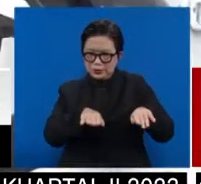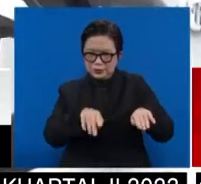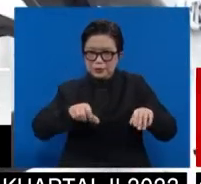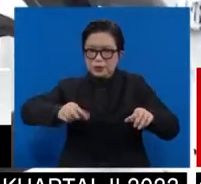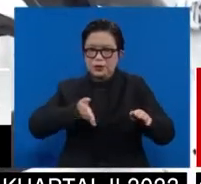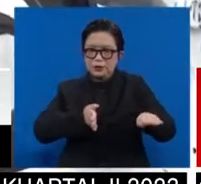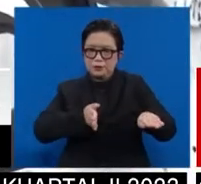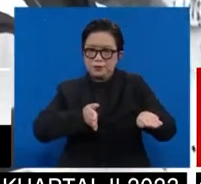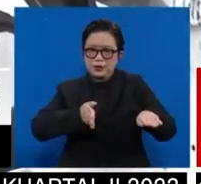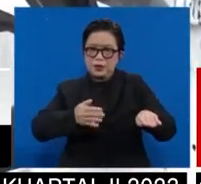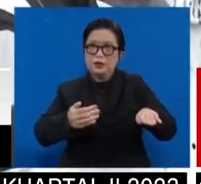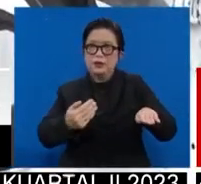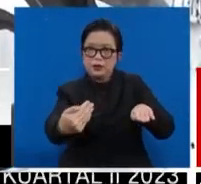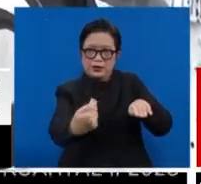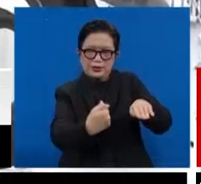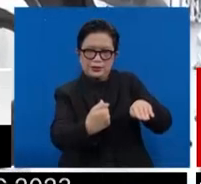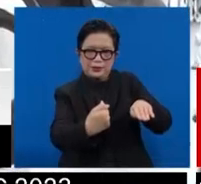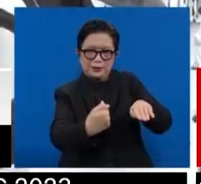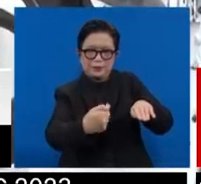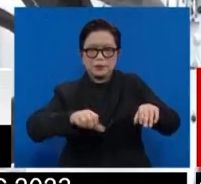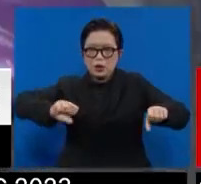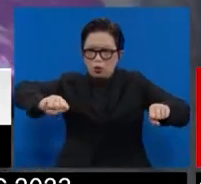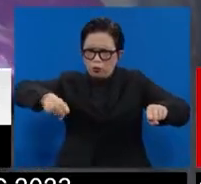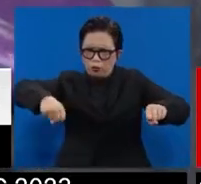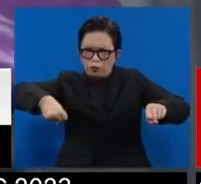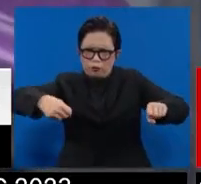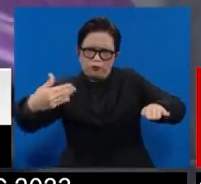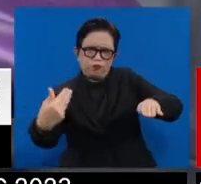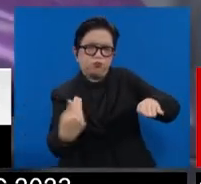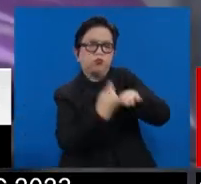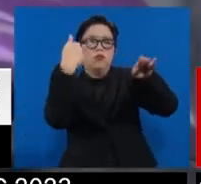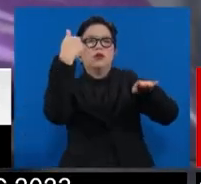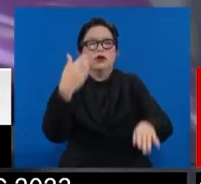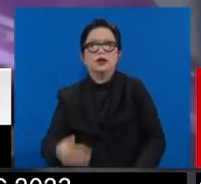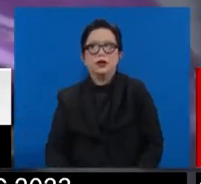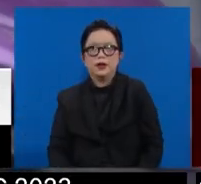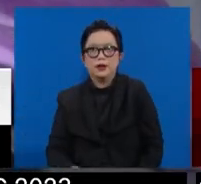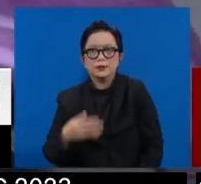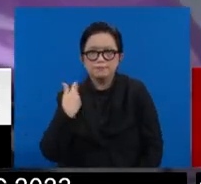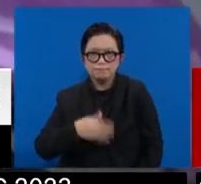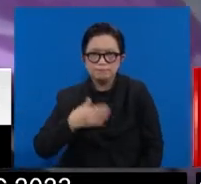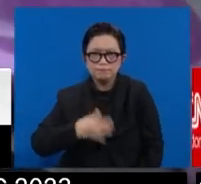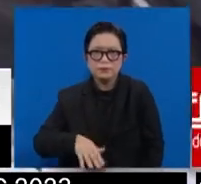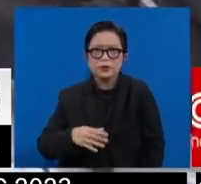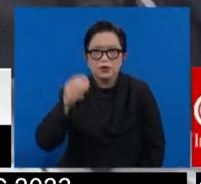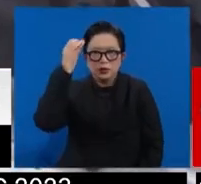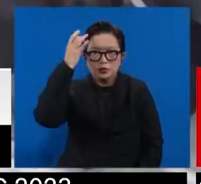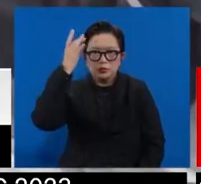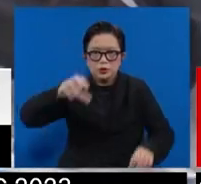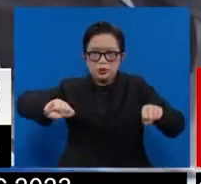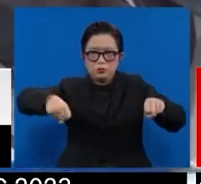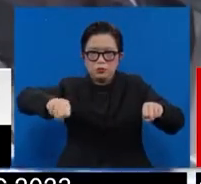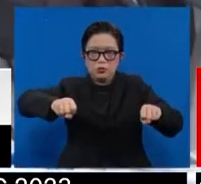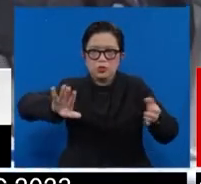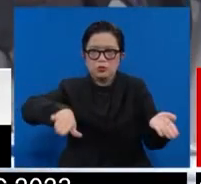Putra melaju dari arah Klaten menuju Yogyakarta hingga terjadi tabrakan dan membuat pengendara motor tewas di lokasi akibat luka parah